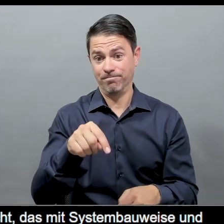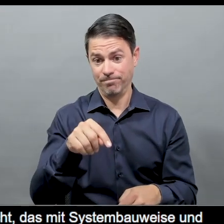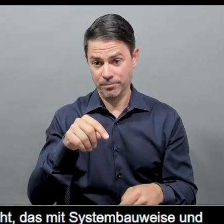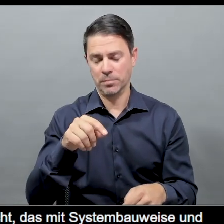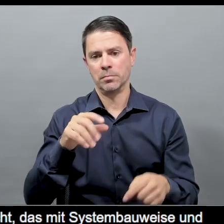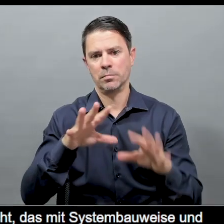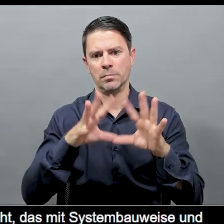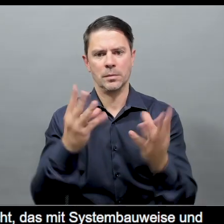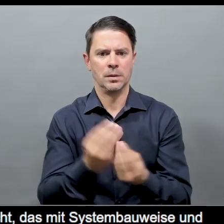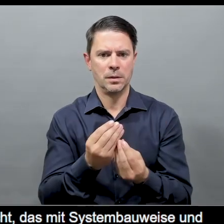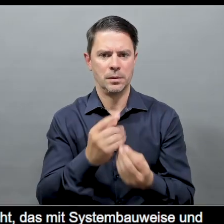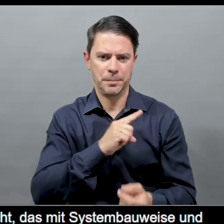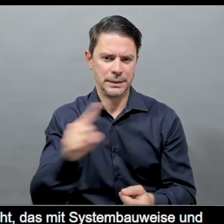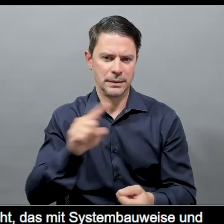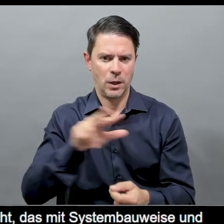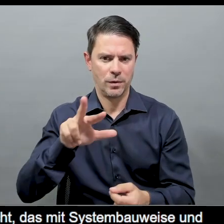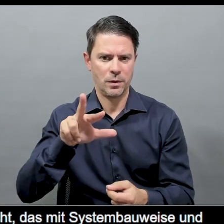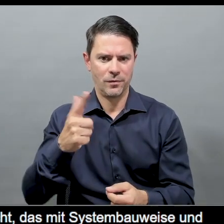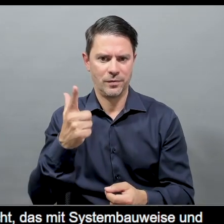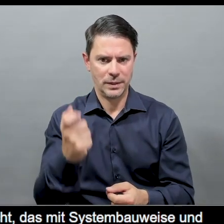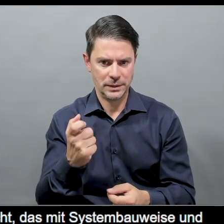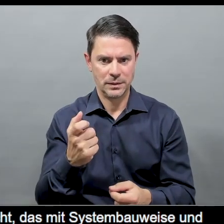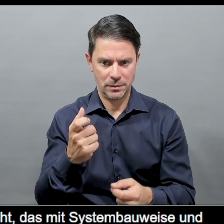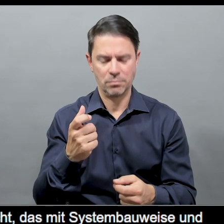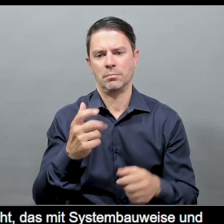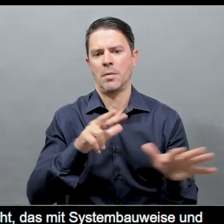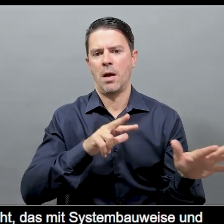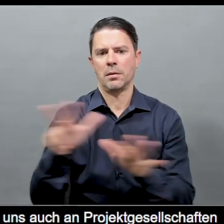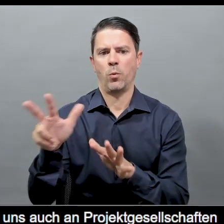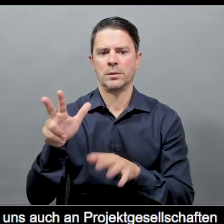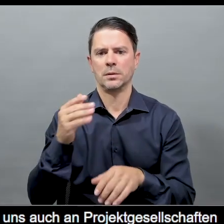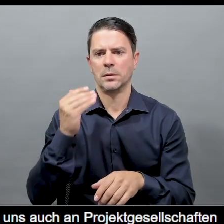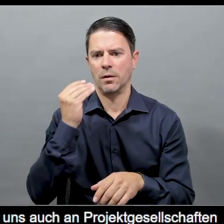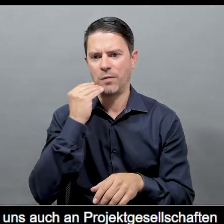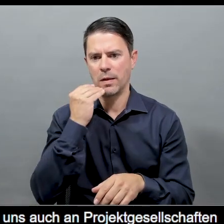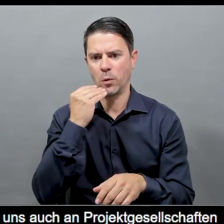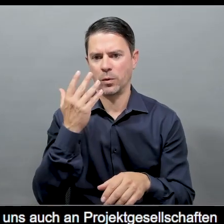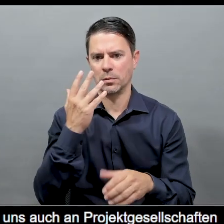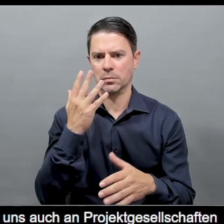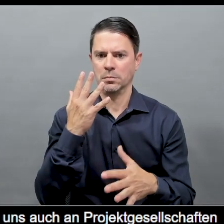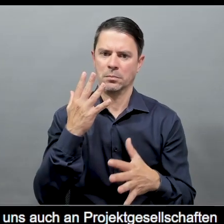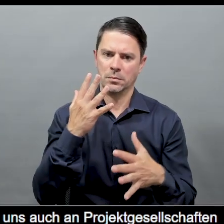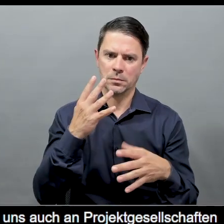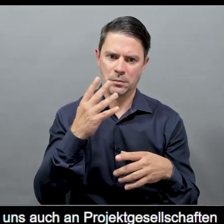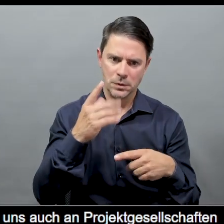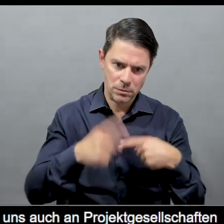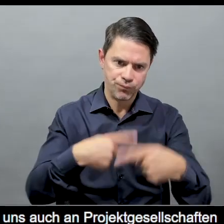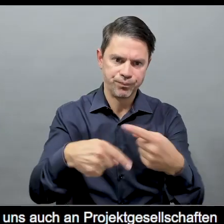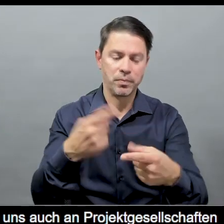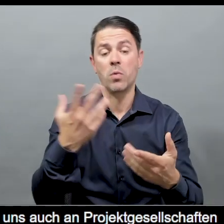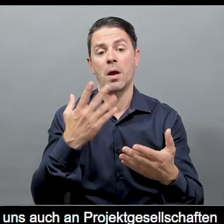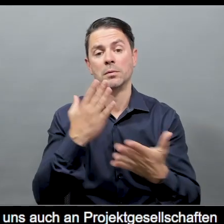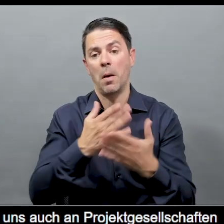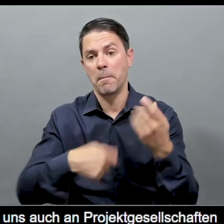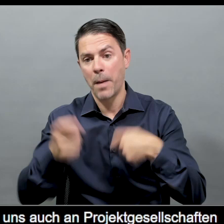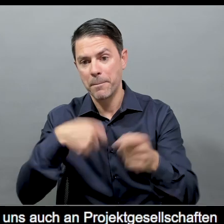900 Wohnungen fertiggestellt, die dann bezugsfertig sind. Wir haben auch konkret 3.000 Wohnungen im Bau, davon 1.800 bei der Bayernheim. Und wir